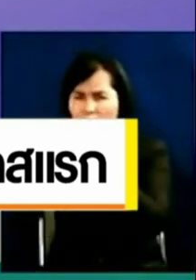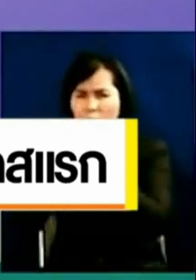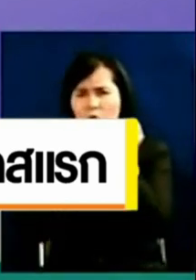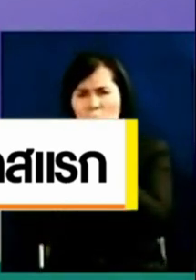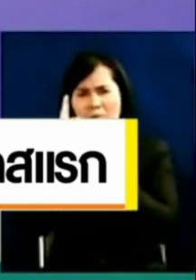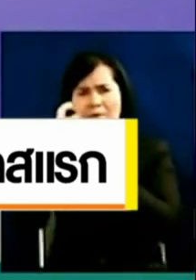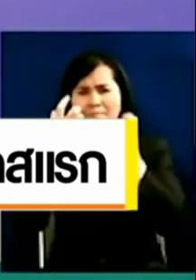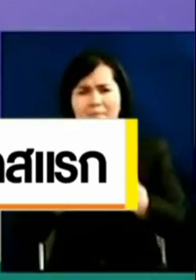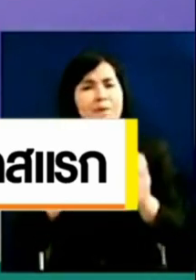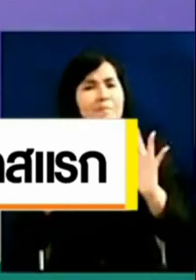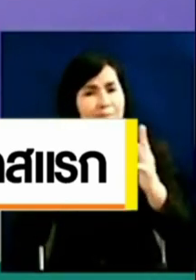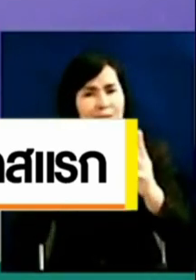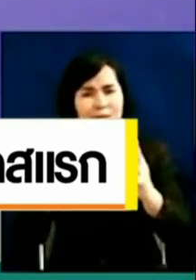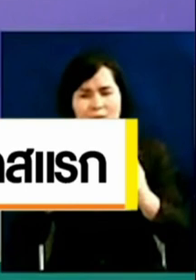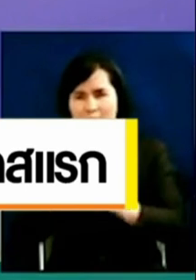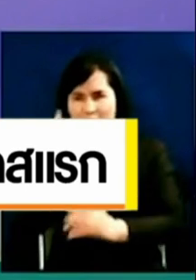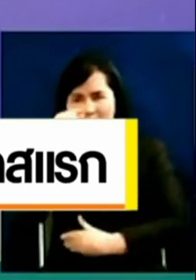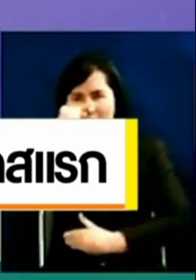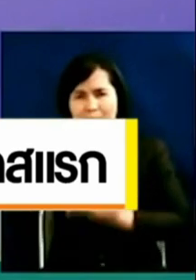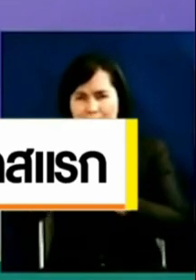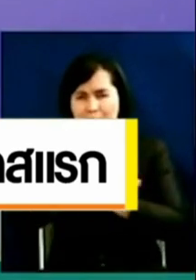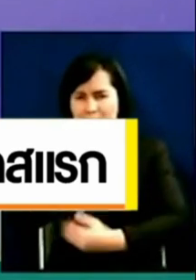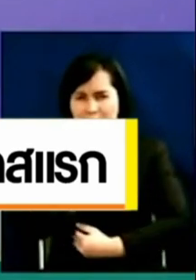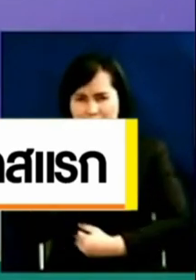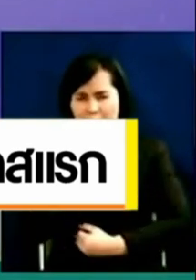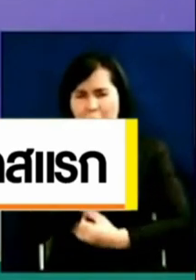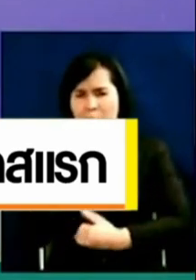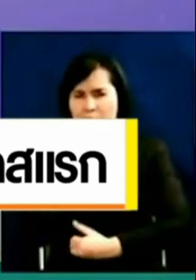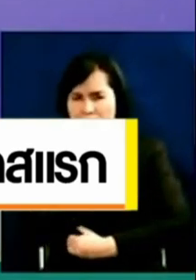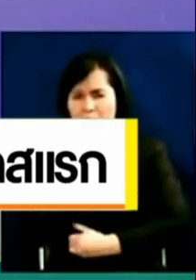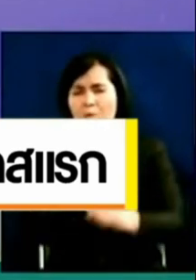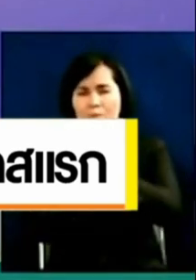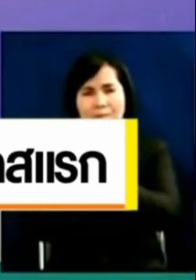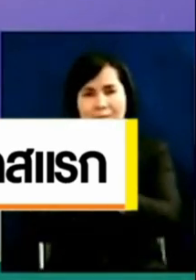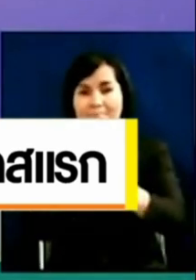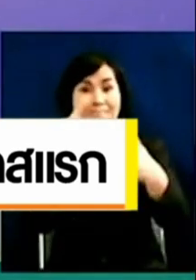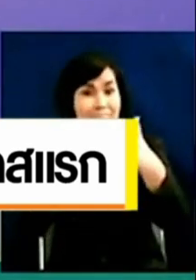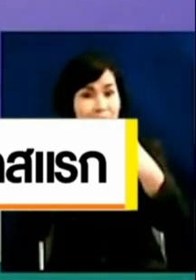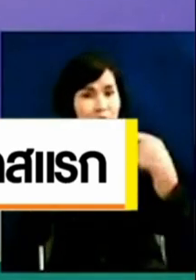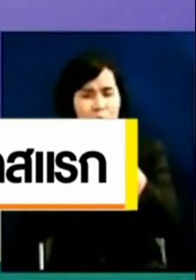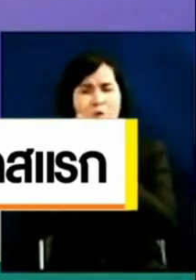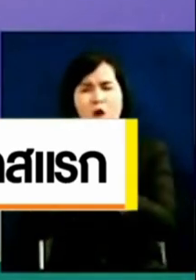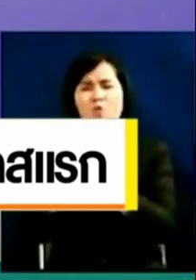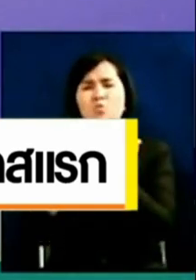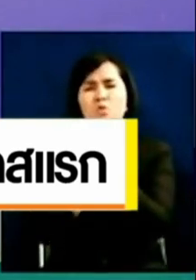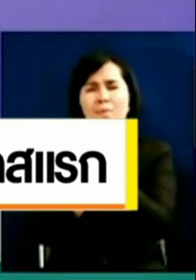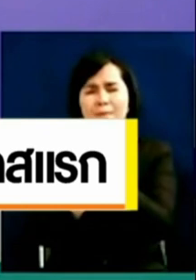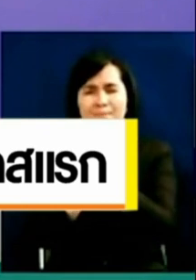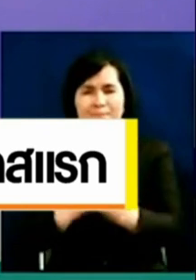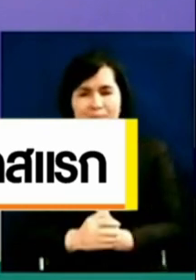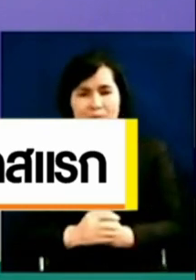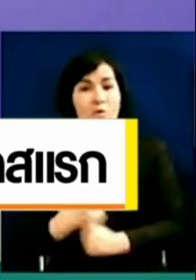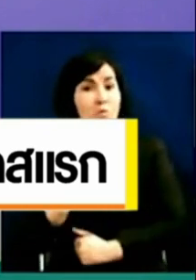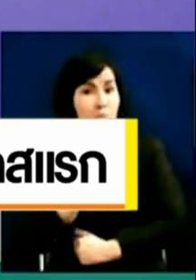สุดแต่มั่นใจเรื่องความปลอดภัยได้อันที่สองคือเทคโนโลยีเก่าเป็นวัคซีนเชื้อตายจากสิโนแว๊กซ์ของจีนอันนี้เนี่ยเป็น